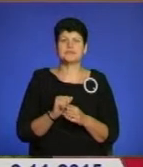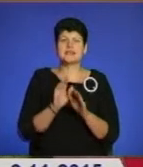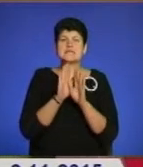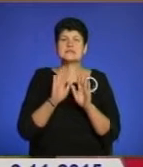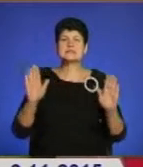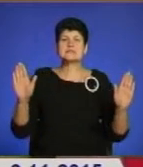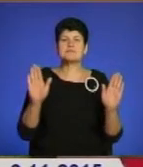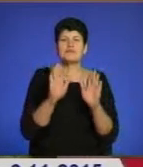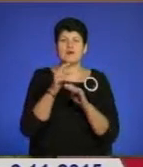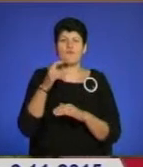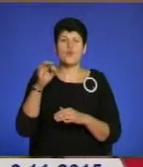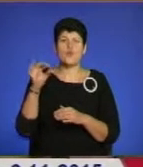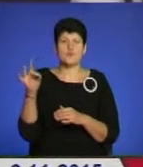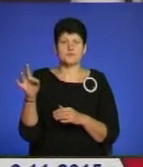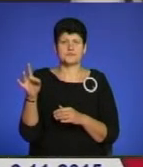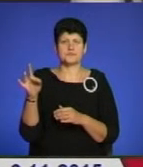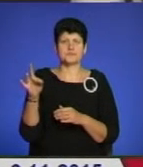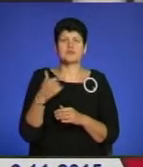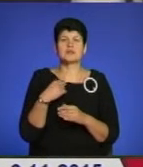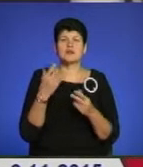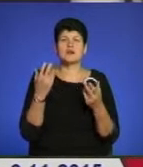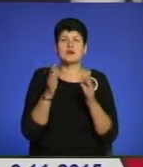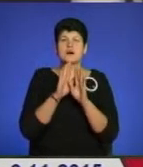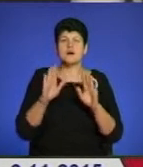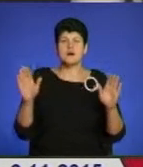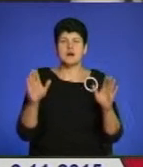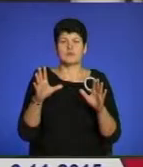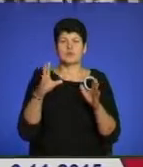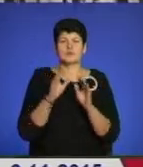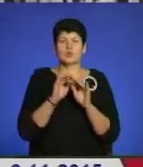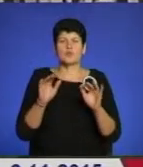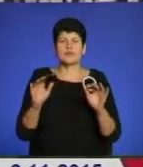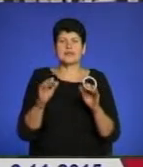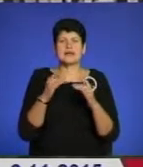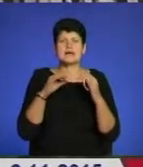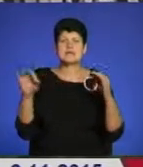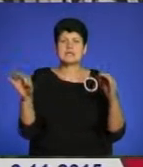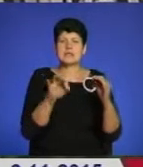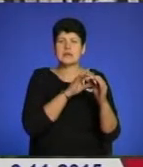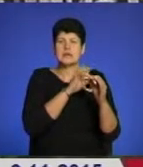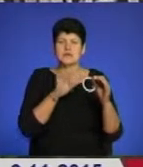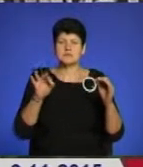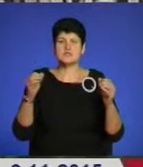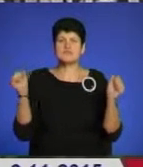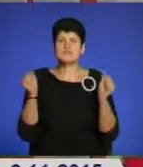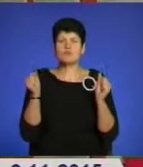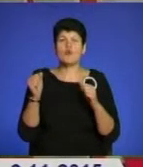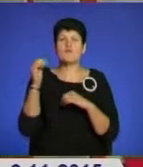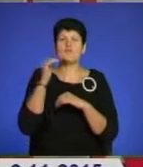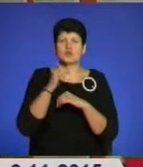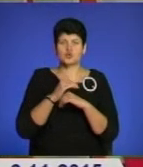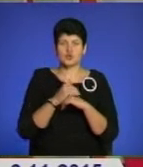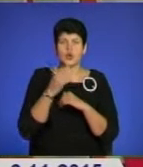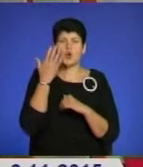співав в хорі. Він грав при духовому оркестрі, грав на скрипці. І в зимові вечори, коли